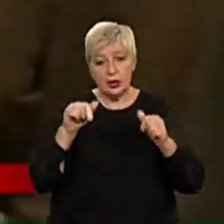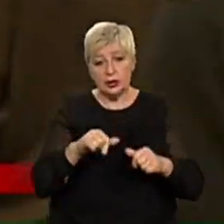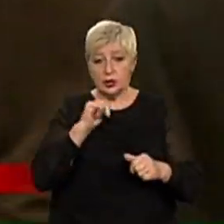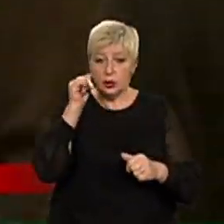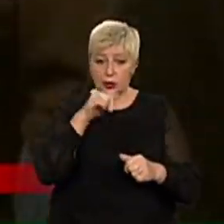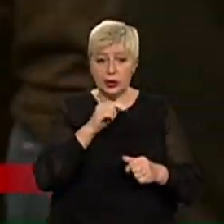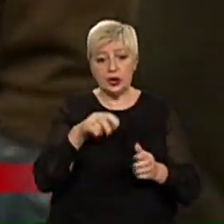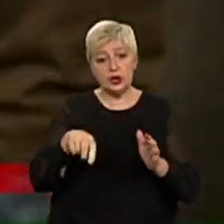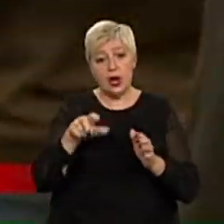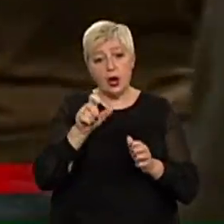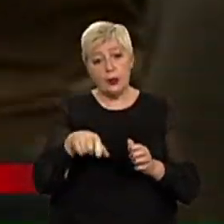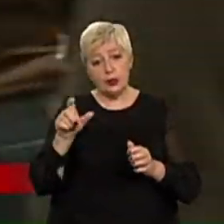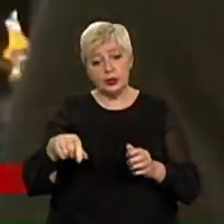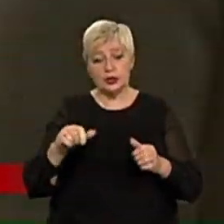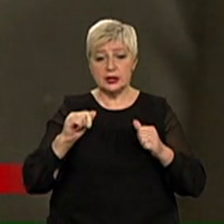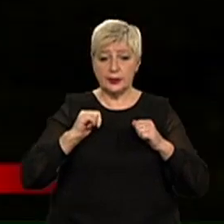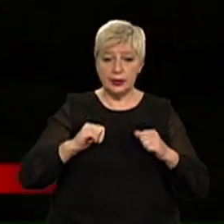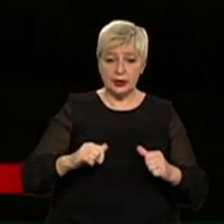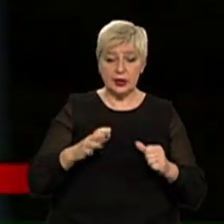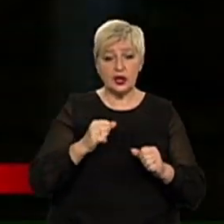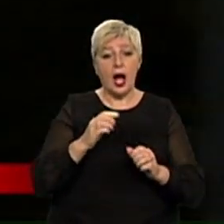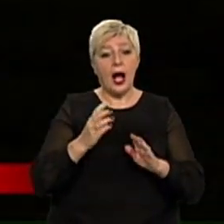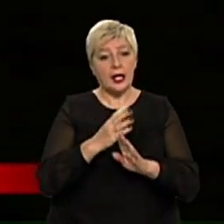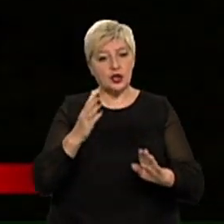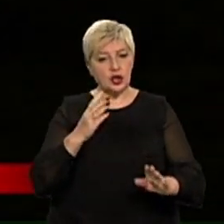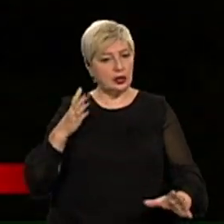покупці спокійніші та черги не меншають.